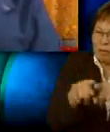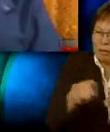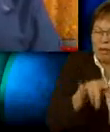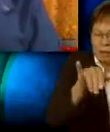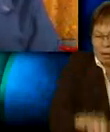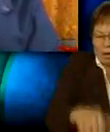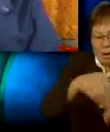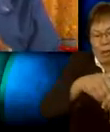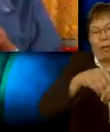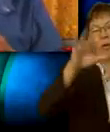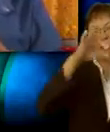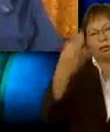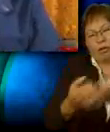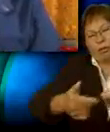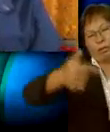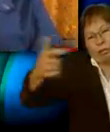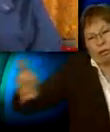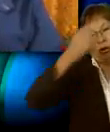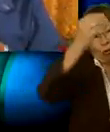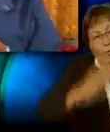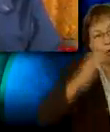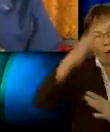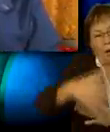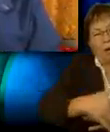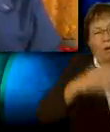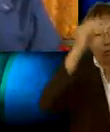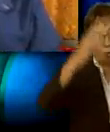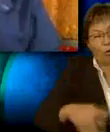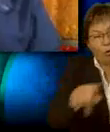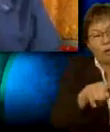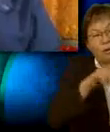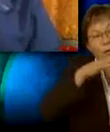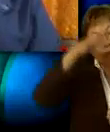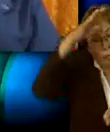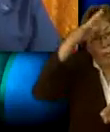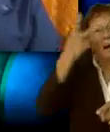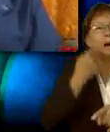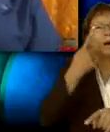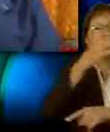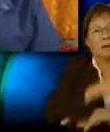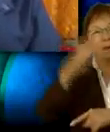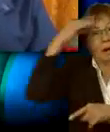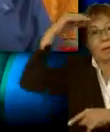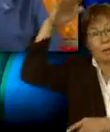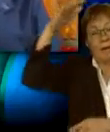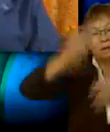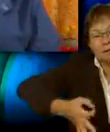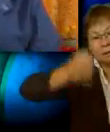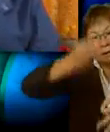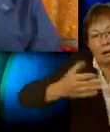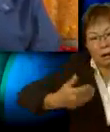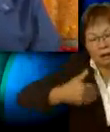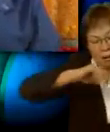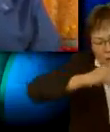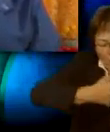seolah-olah mereka berada di dalam sebuah keluarga besar. Guru-guru akan dianggap sebagai ibu, bapa, kakak dan juga abang. Sekiranya